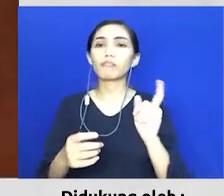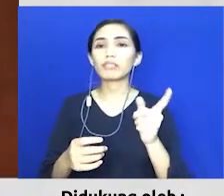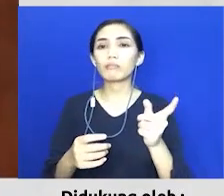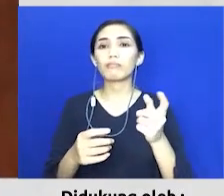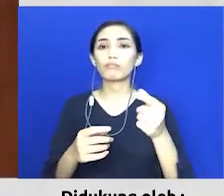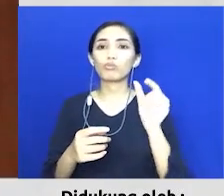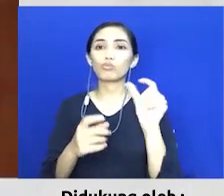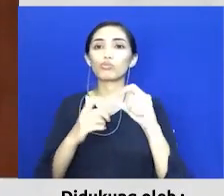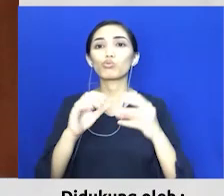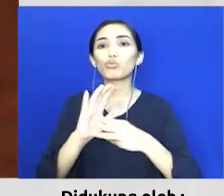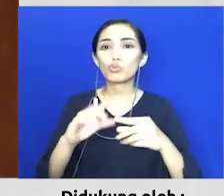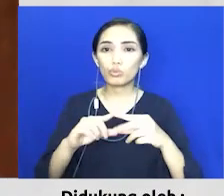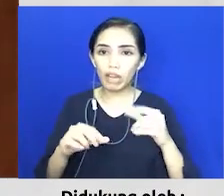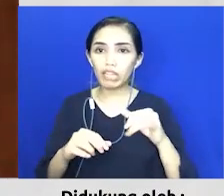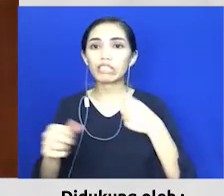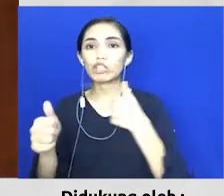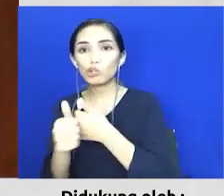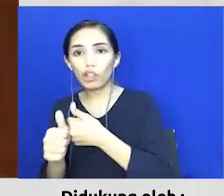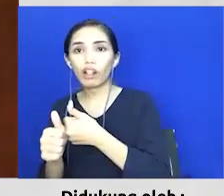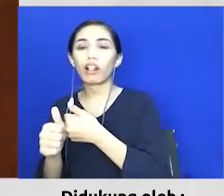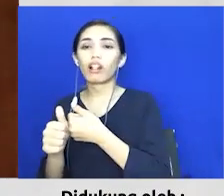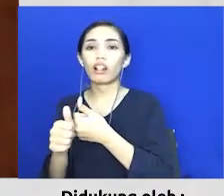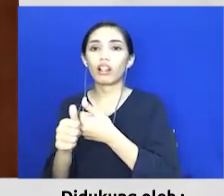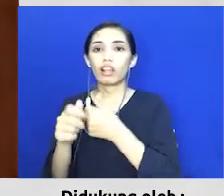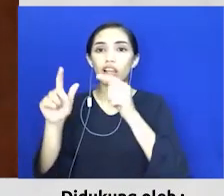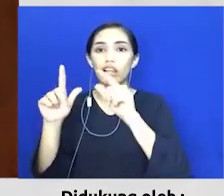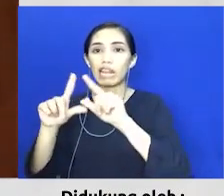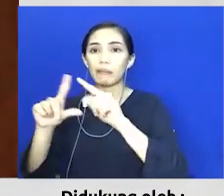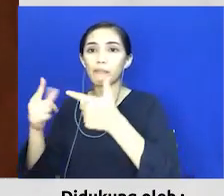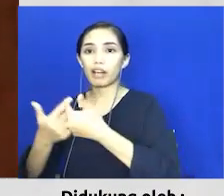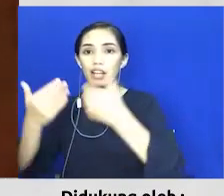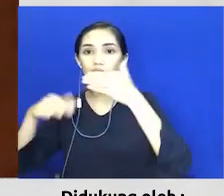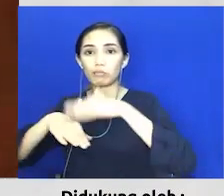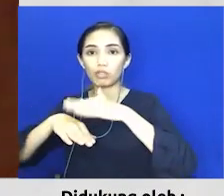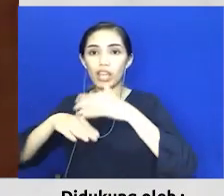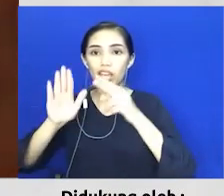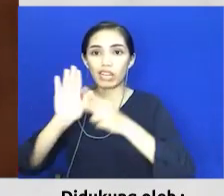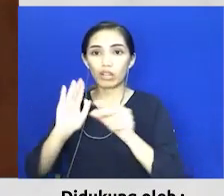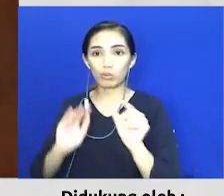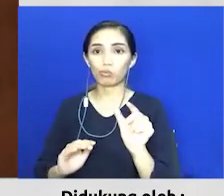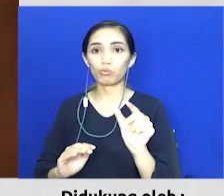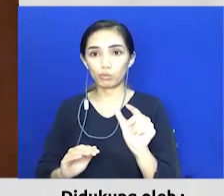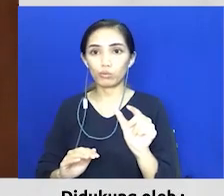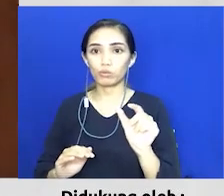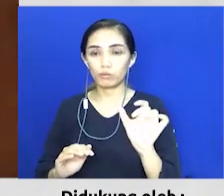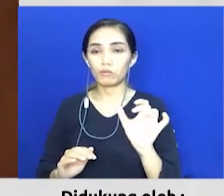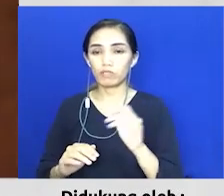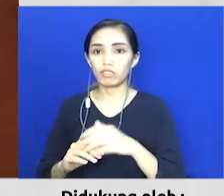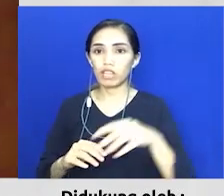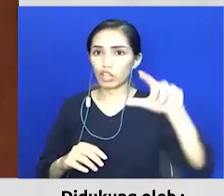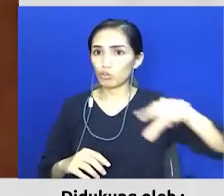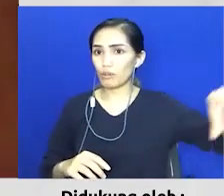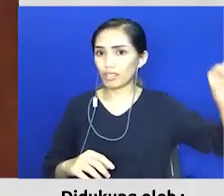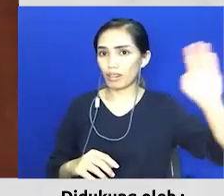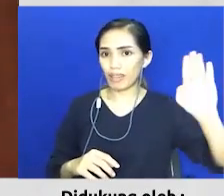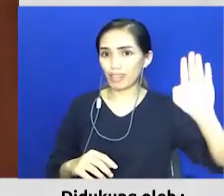sampai ikut lembaga kebudayaan NU ya? Yang di Sumatera Barat tidak ada loh NU